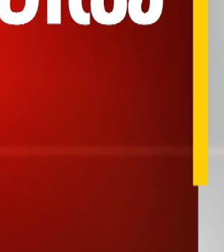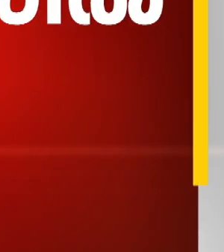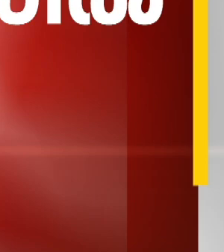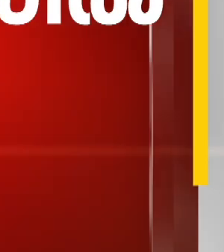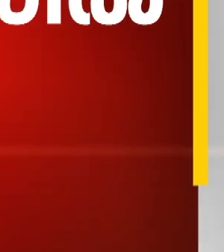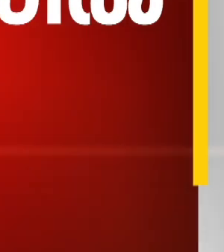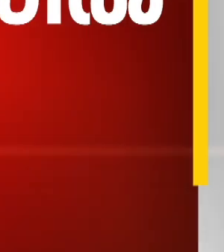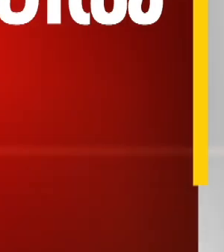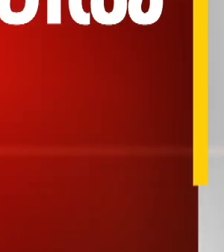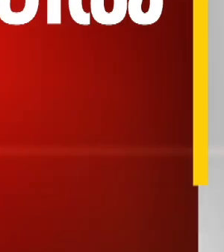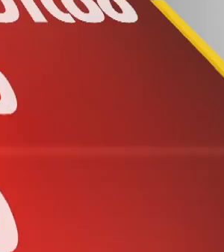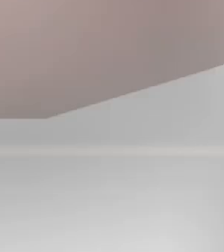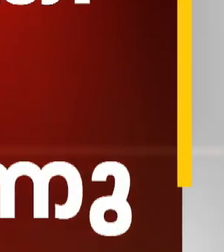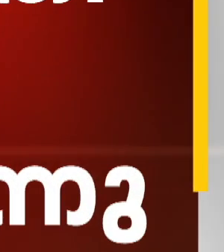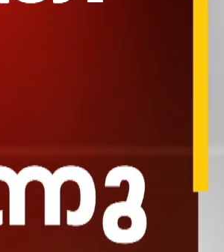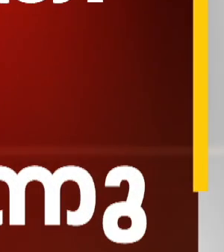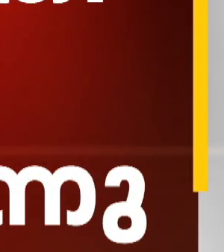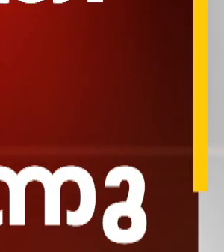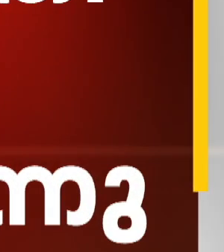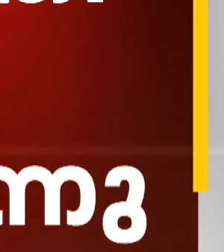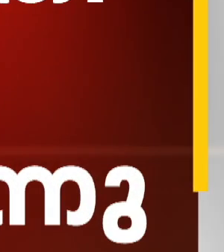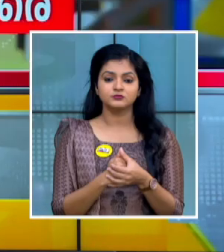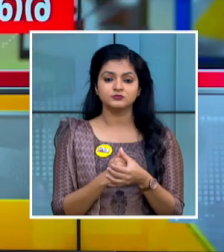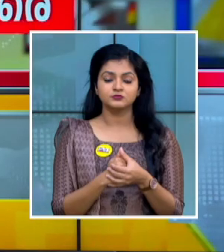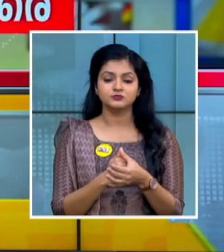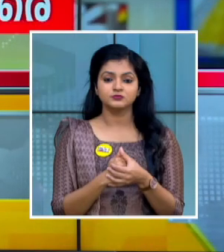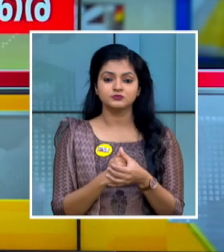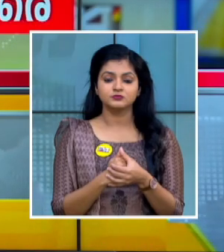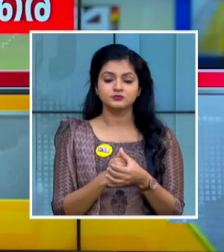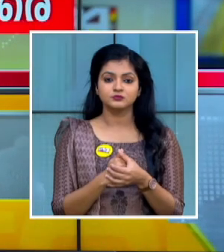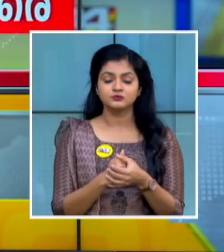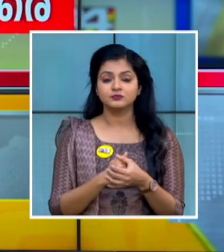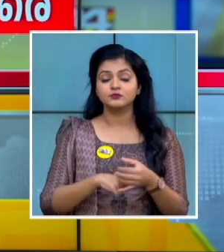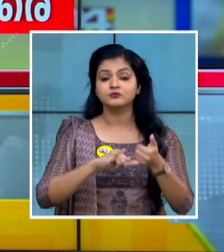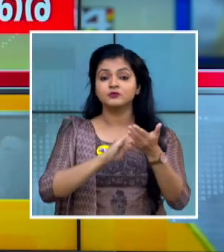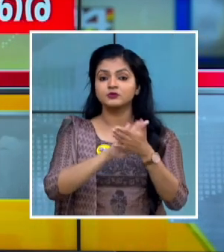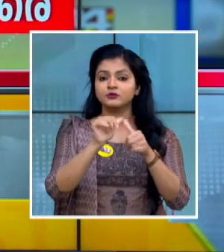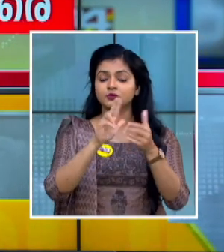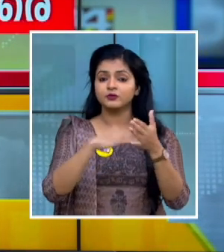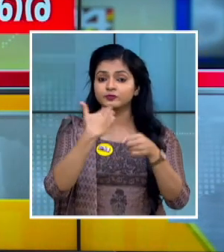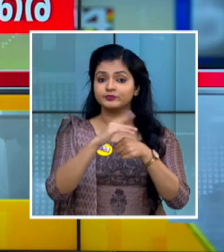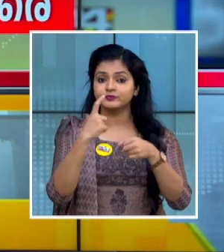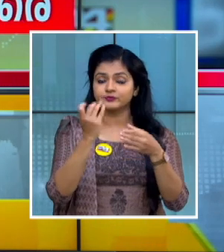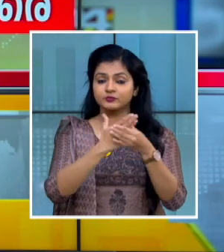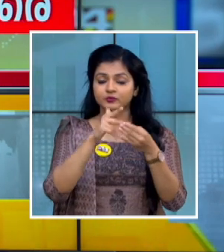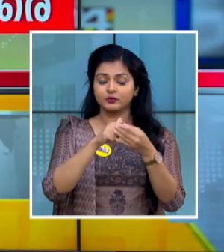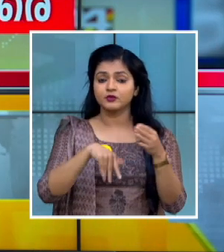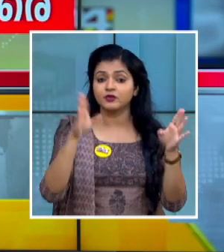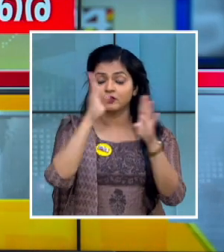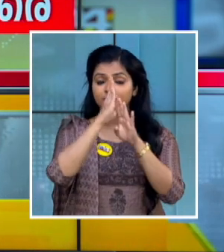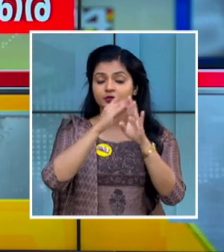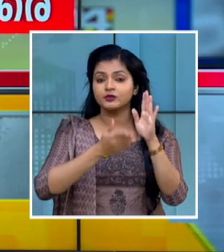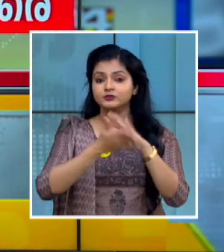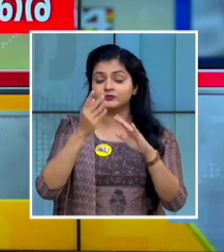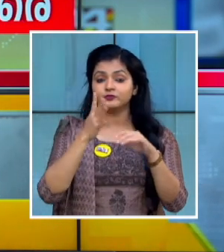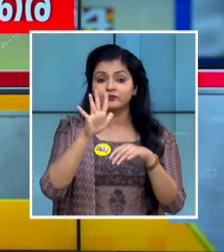ഷാൻ വധക്കേസിൽ ജാമ്യം നിഷേധിക്കപ്പെട്ട പ്രതികളാണ്. ഒളിവിലായിരുന്നു. അവരെ 5 പേരെ ഇപ്പോൾ തമിഴ്നാട്ടിൽ